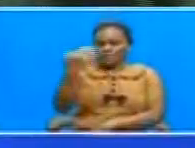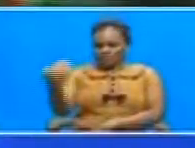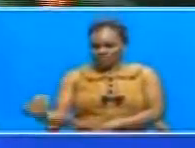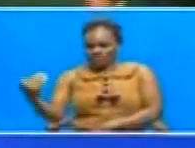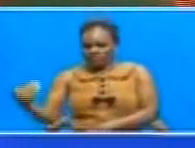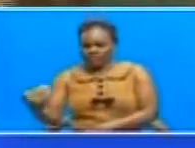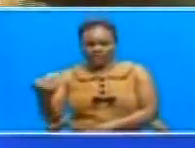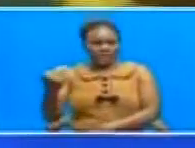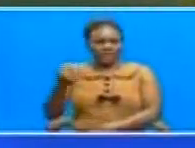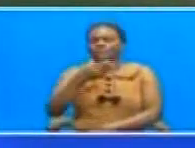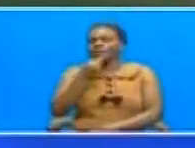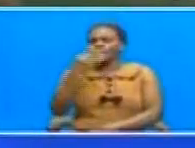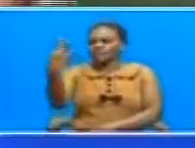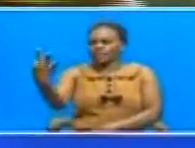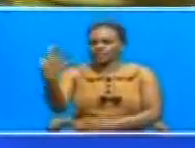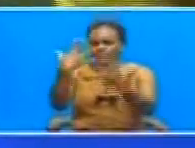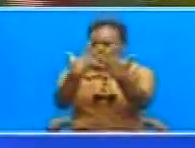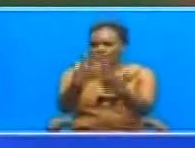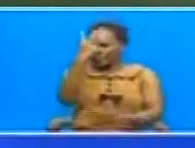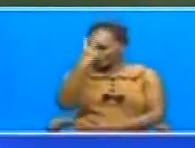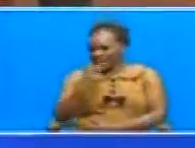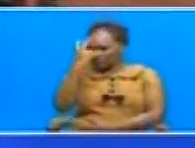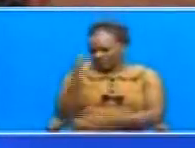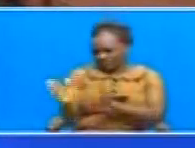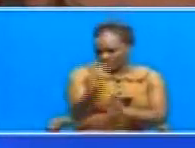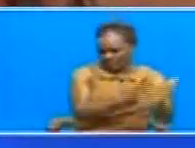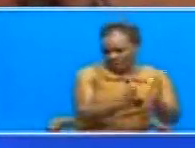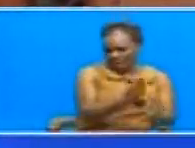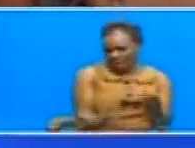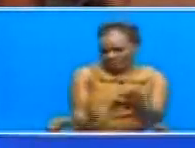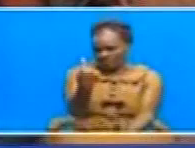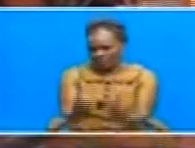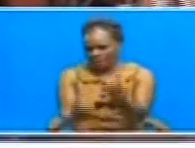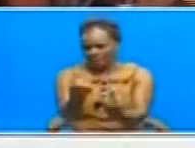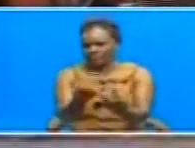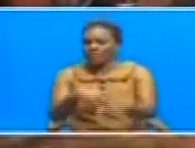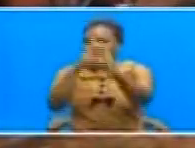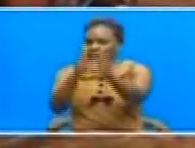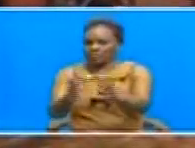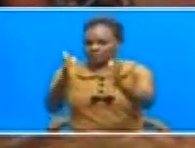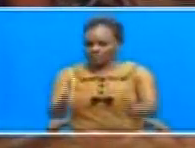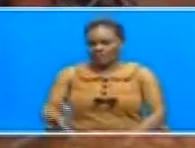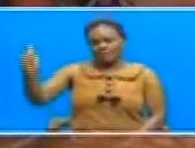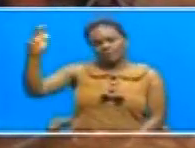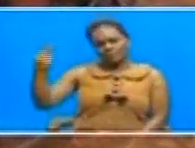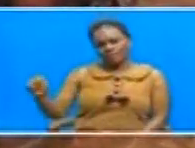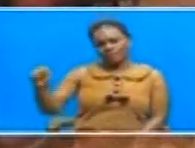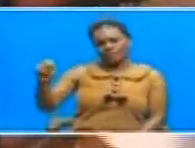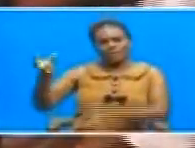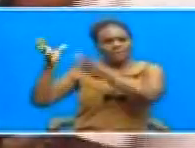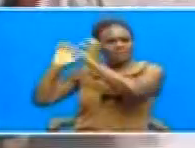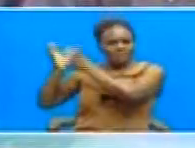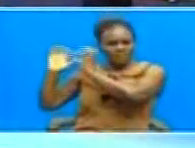wa kike watatu wametiwa nguvuni kwa kushukiwa kuwa wapangaji wakuu wa uchomaji. John Juma, KTN,